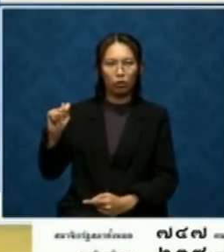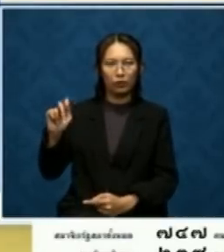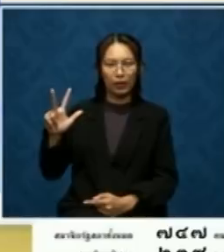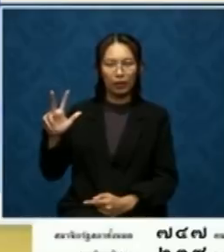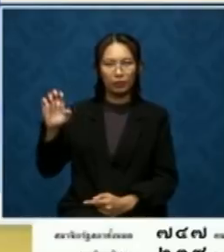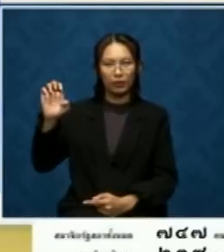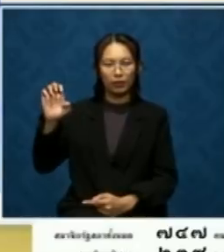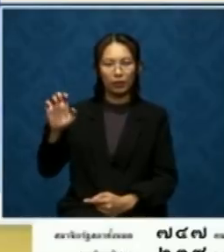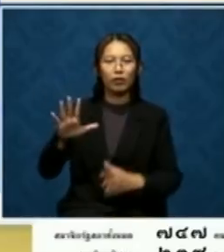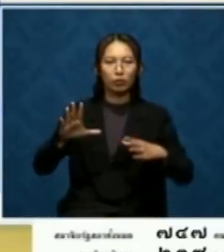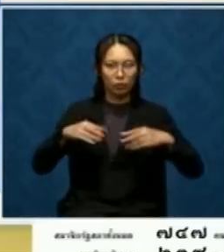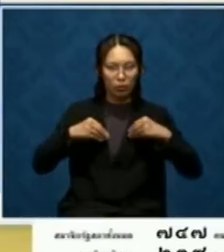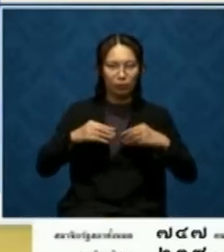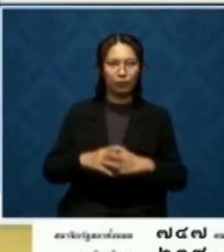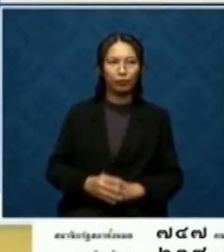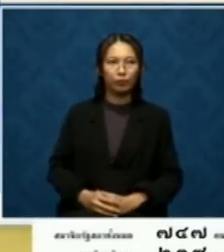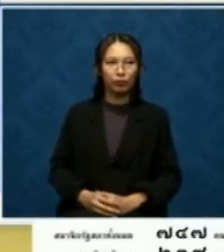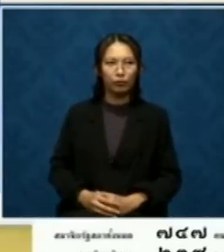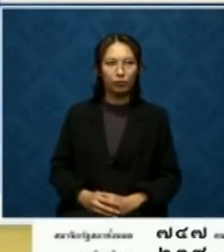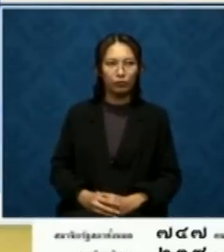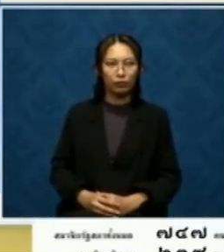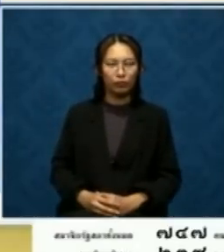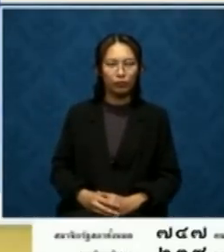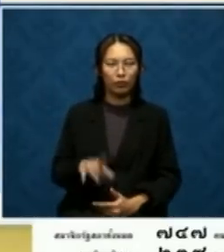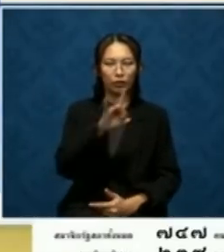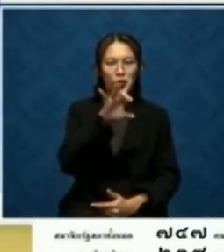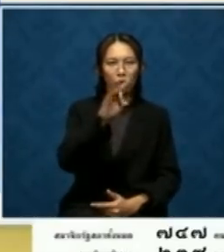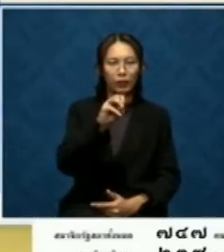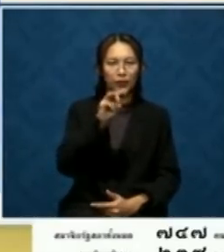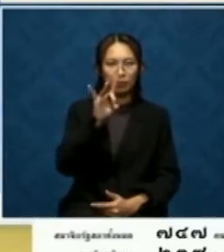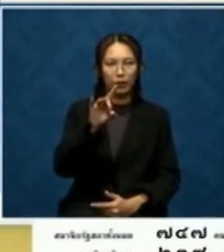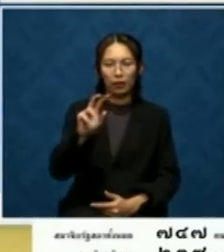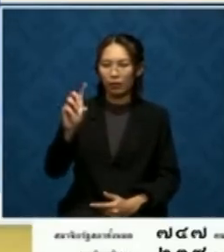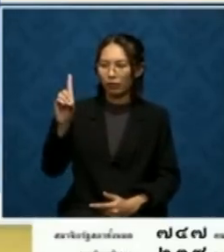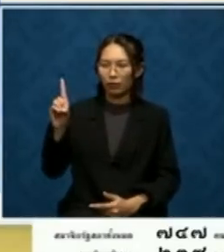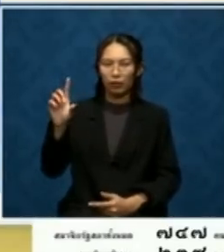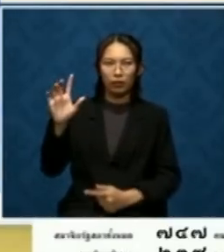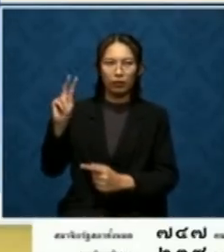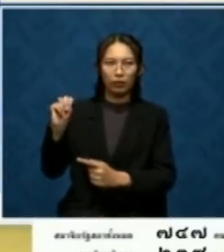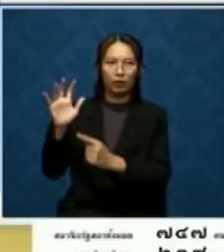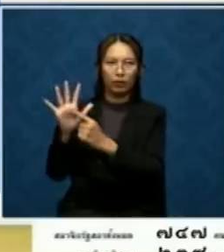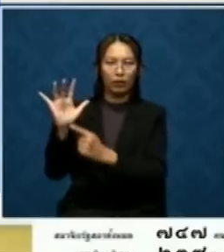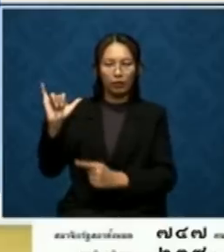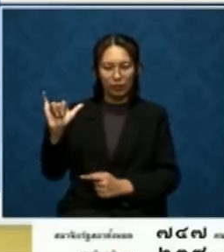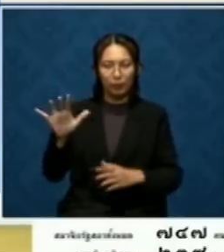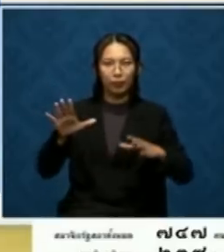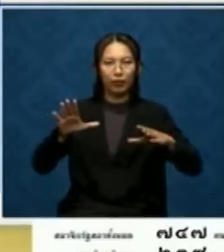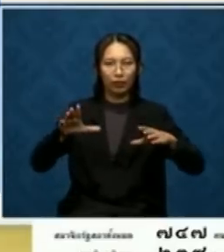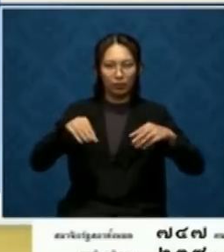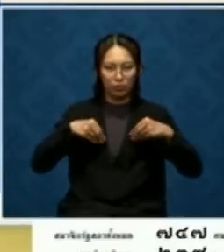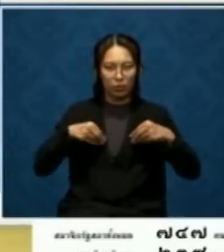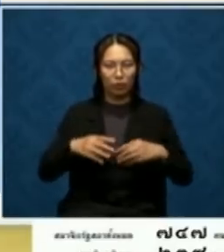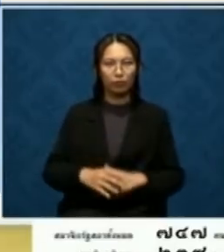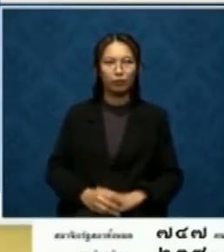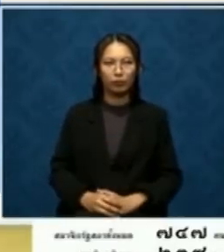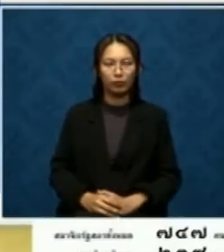ครับเพราะตรงนี้ก็คือความพยายามในการประนีประนอมกันทางการเมือง เดี๋ยวสรุปคะแนนสักนิดนึงนะคะอาจารย์เพราะว่าตอนนี้ได้มีการออกเสีย